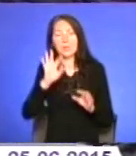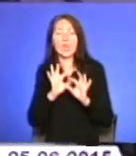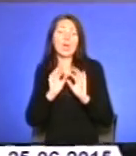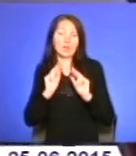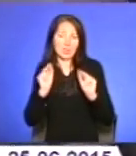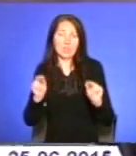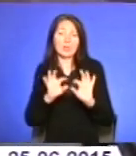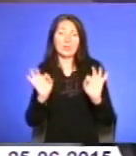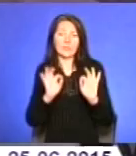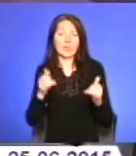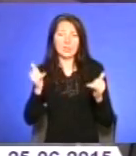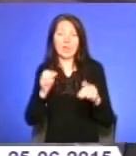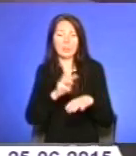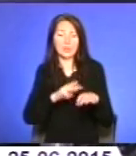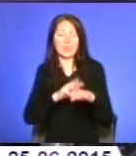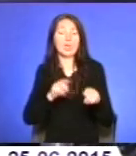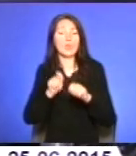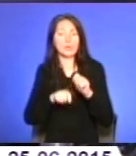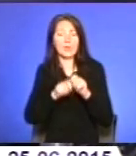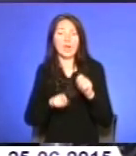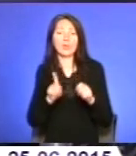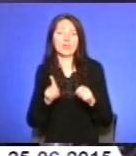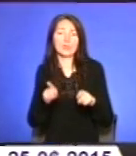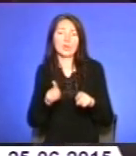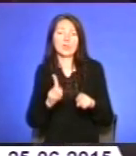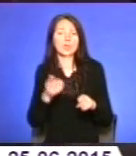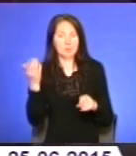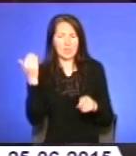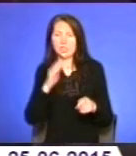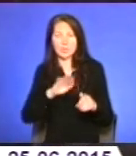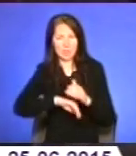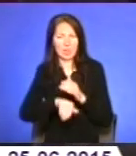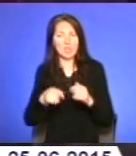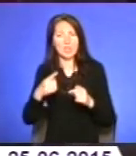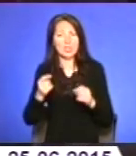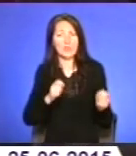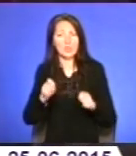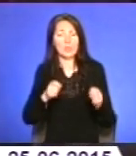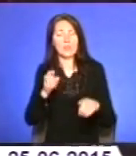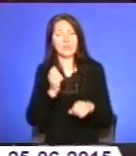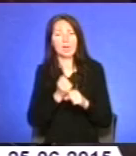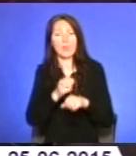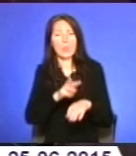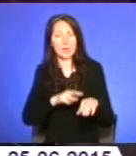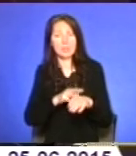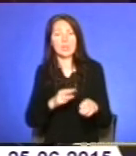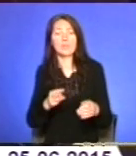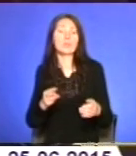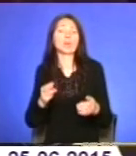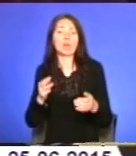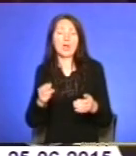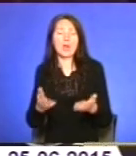Наразі міліціонери перевіряють їх на причетність до схожих злочинів. Працівниками міліції вживаються заходи для встановлення третьої особи,